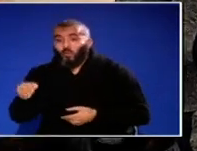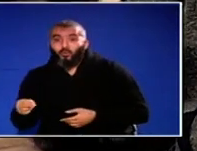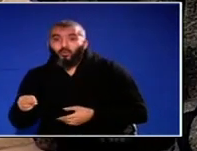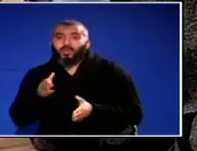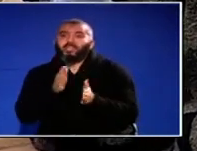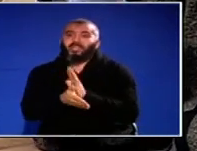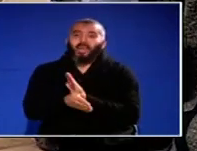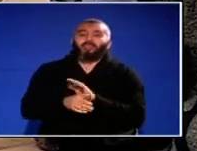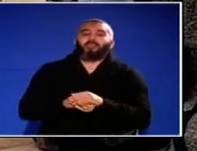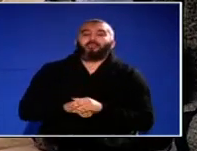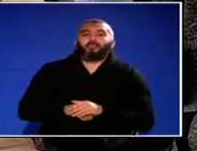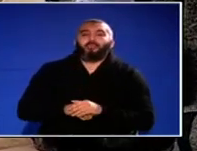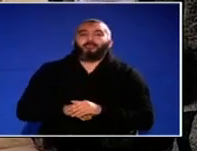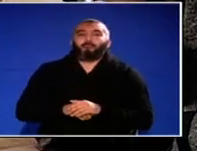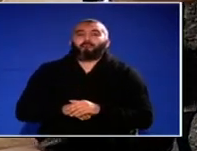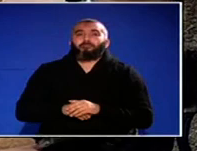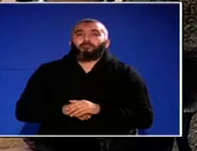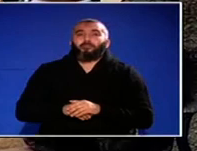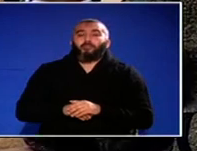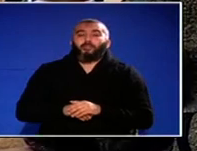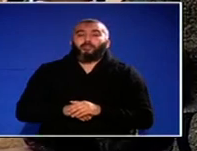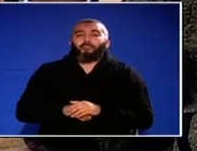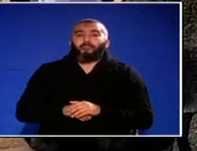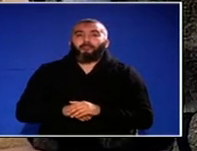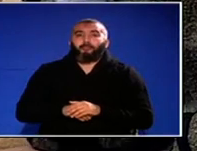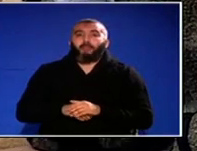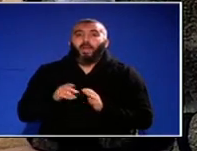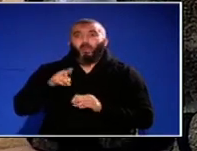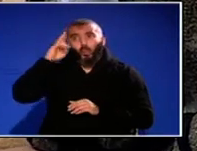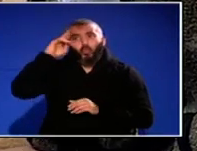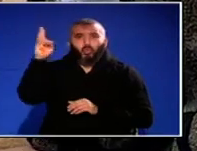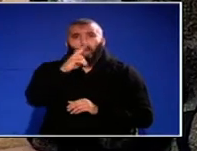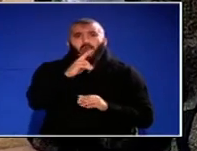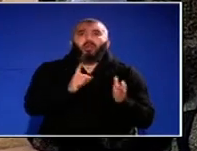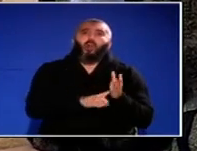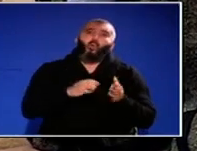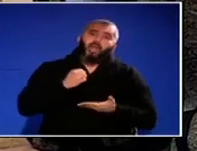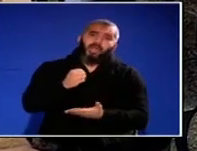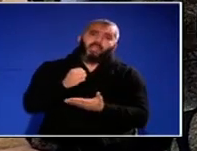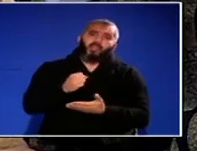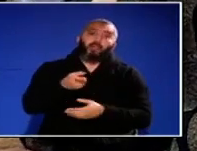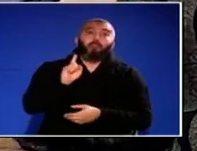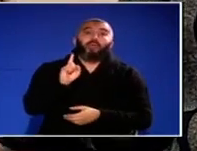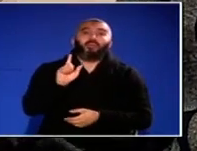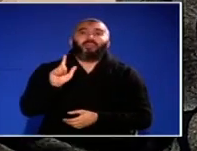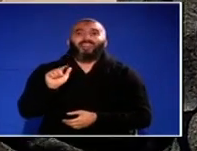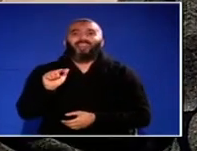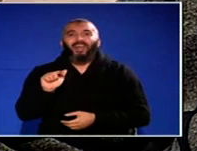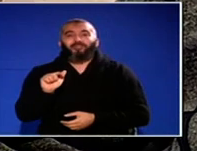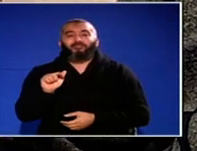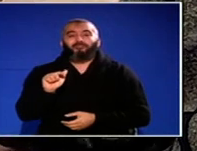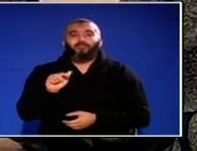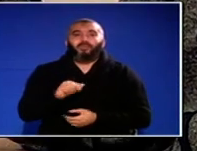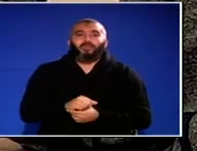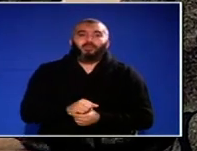وليد وليدها، هذا هو الأصل، هذا هو الأصل المعمول به في قواعد الميراث. ولكن هناك اجتهاد الذي